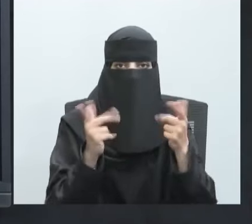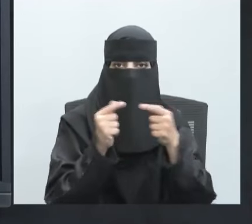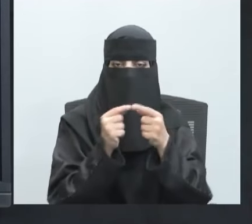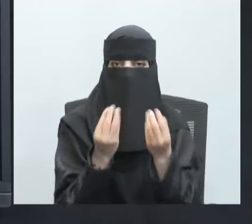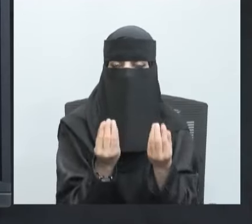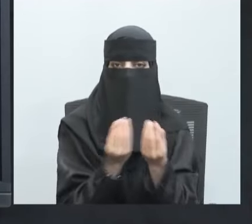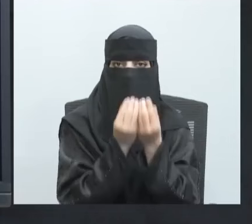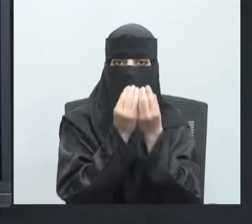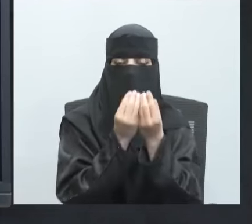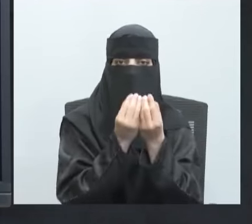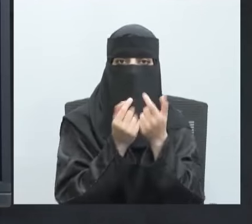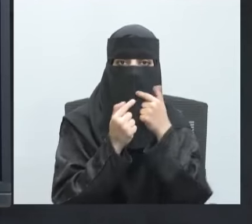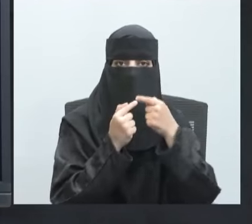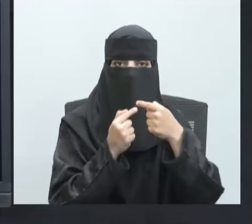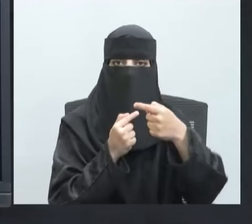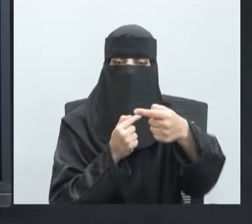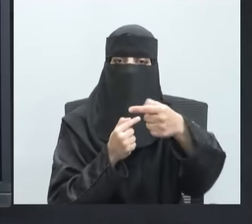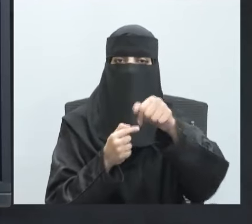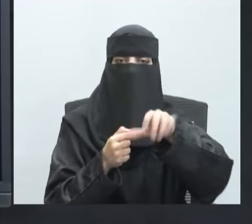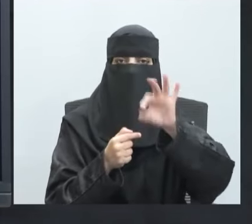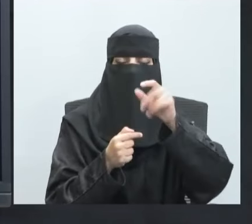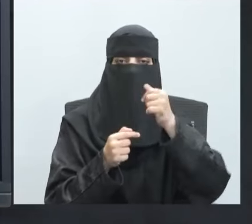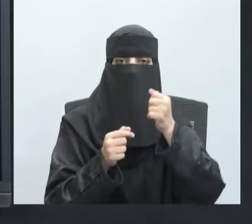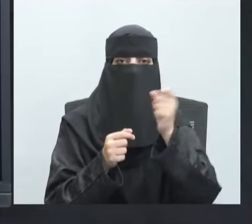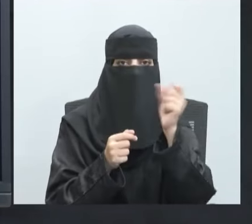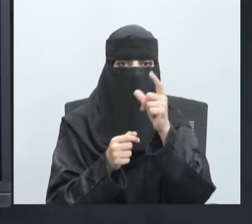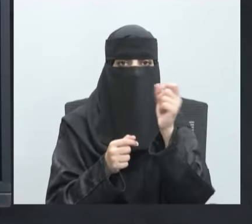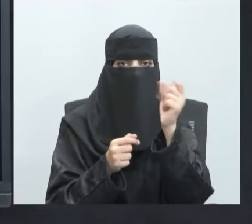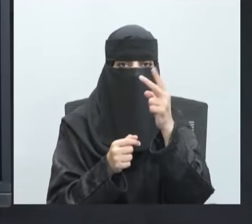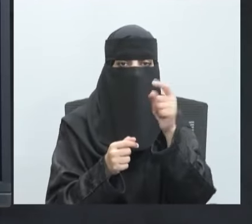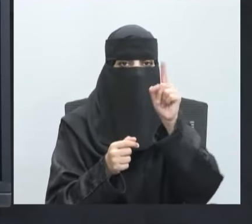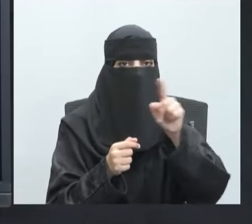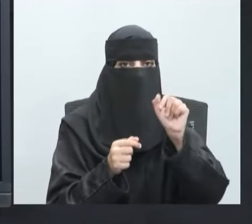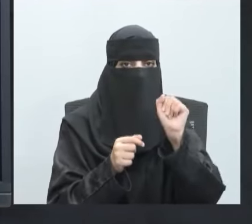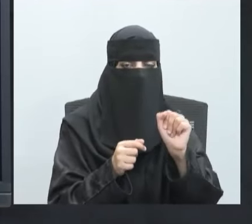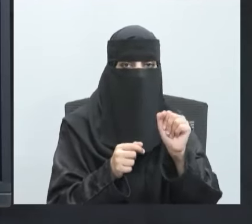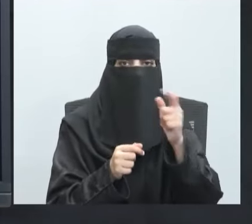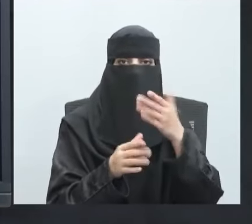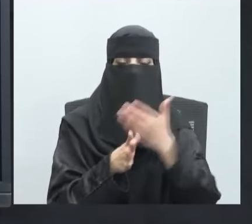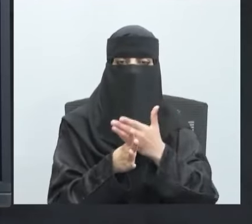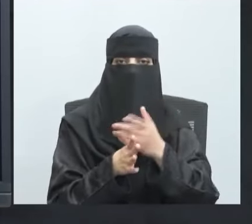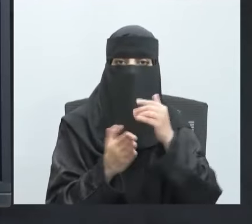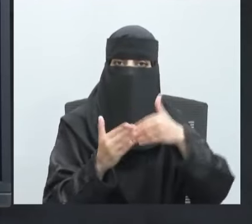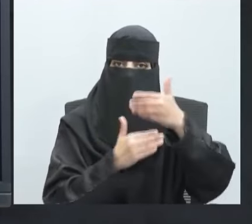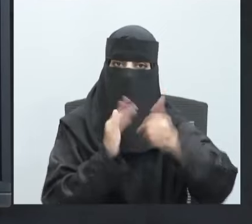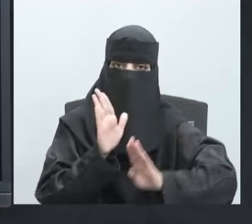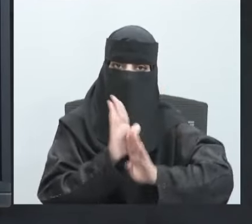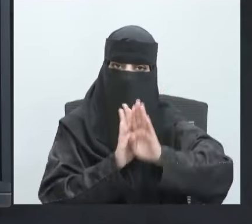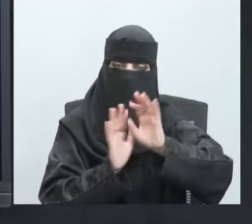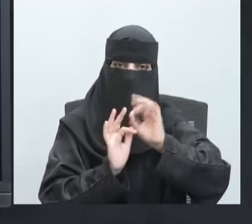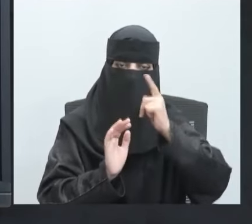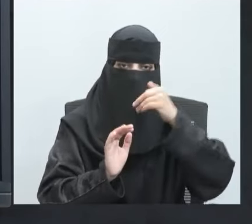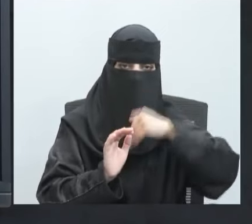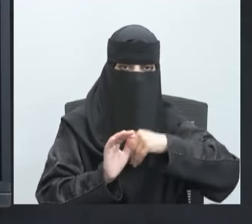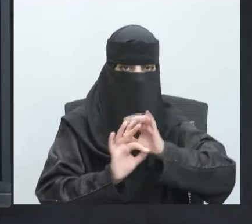ذلك الدخل على مدار سنه كامله وليس على مدار شهر او ايام معينه وبالتالي تحقق احتياجاتك